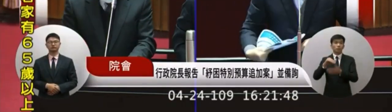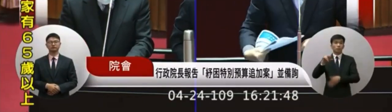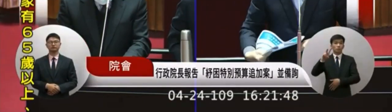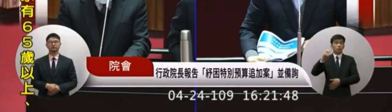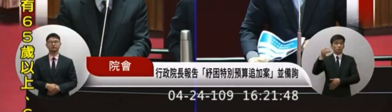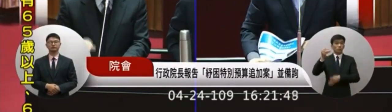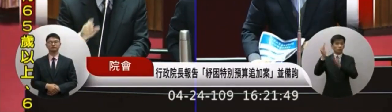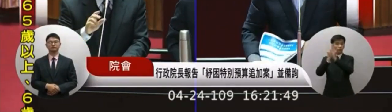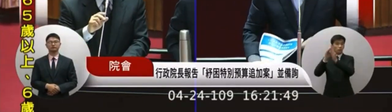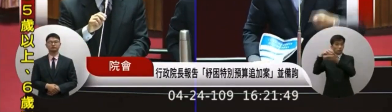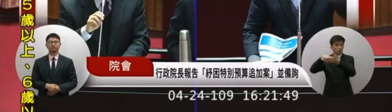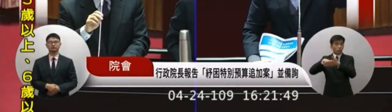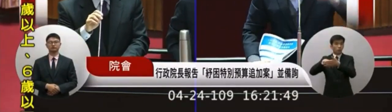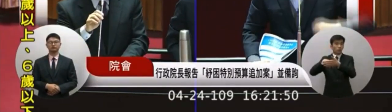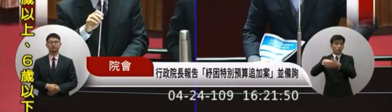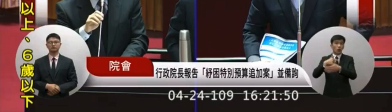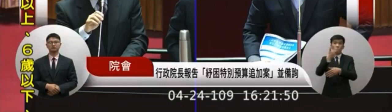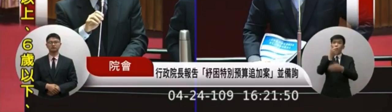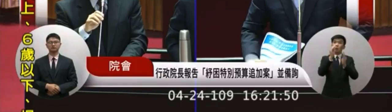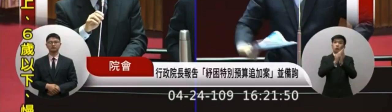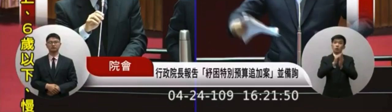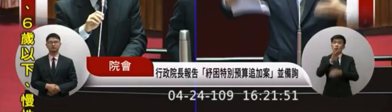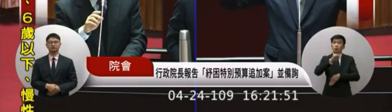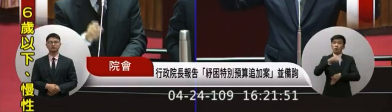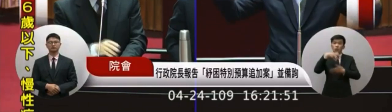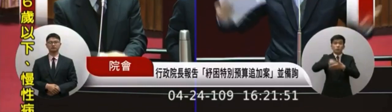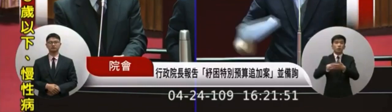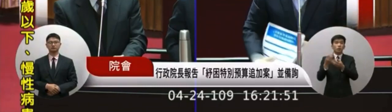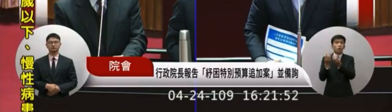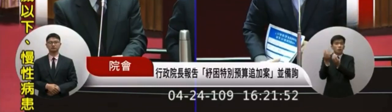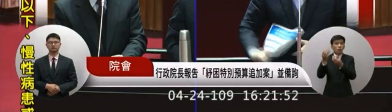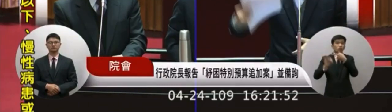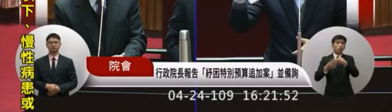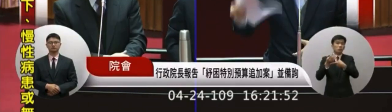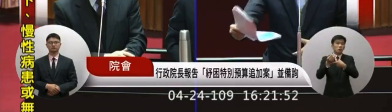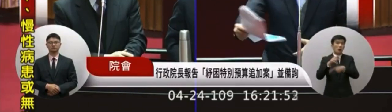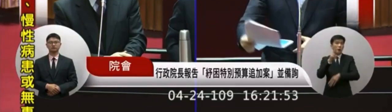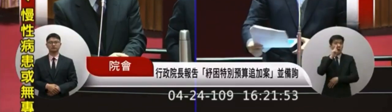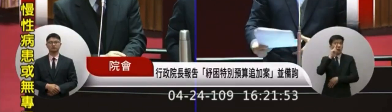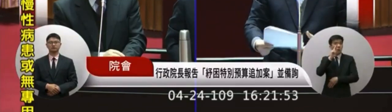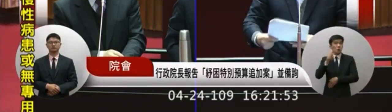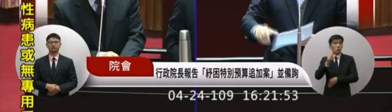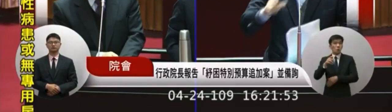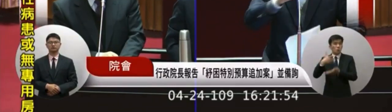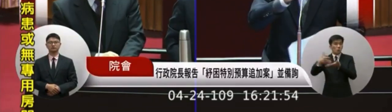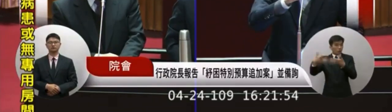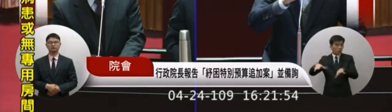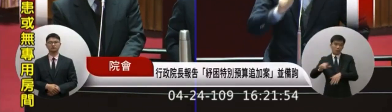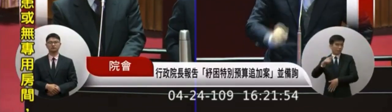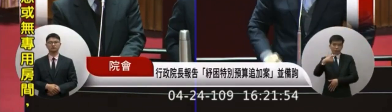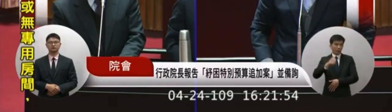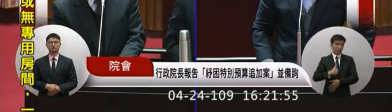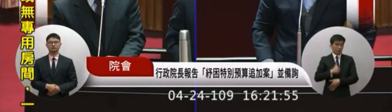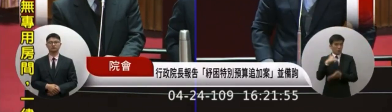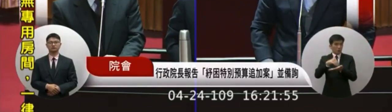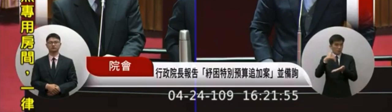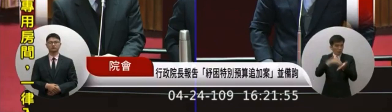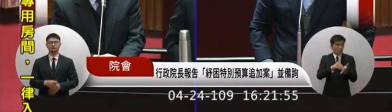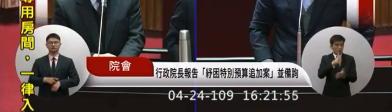29兆1或者是6兆9百分之几？你不要以为金额很大很少，我最后要